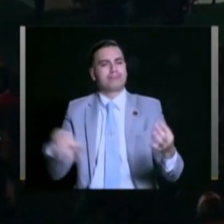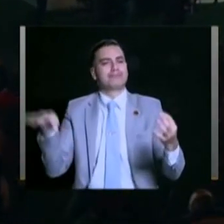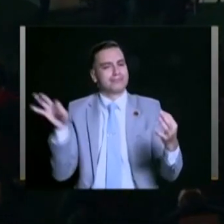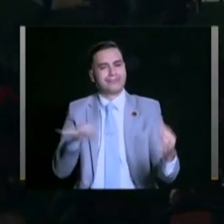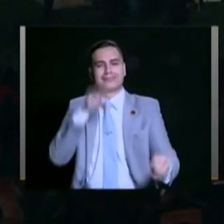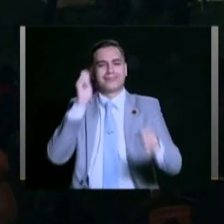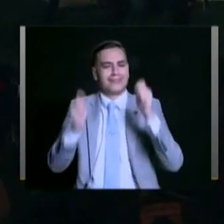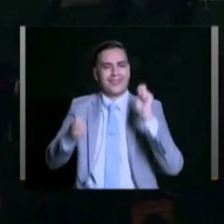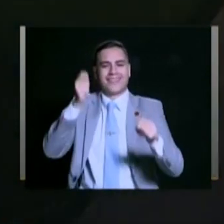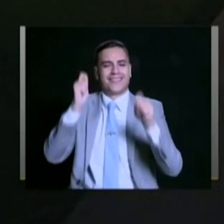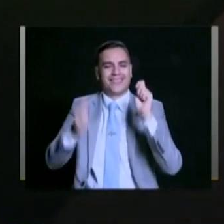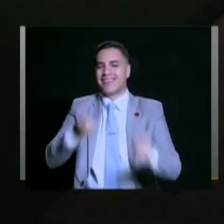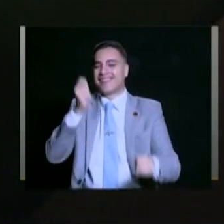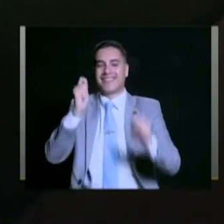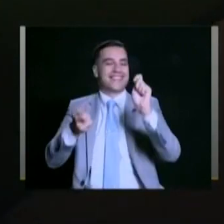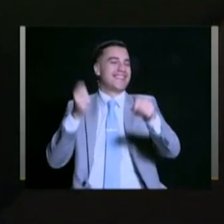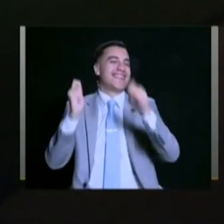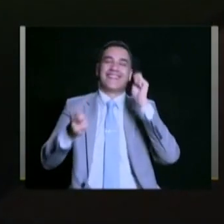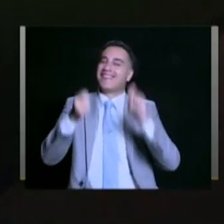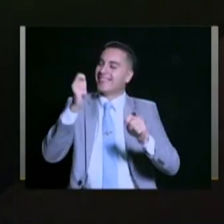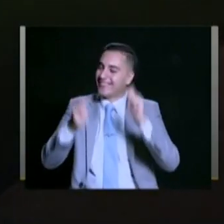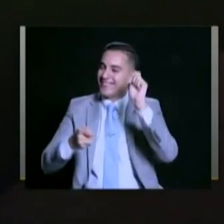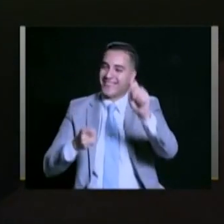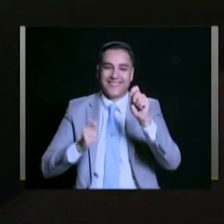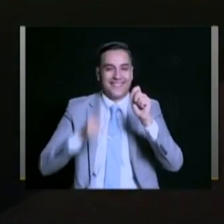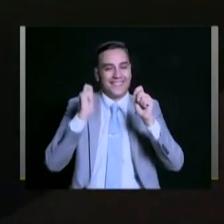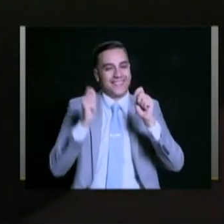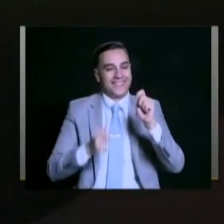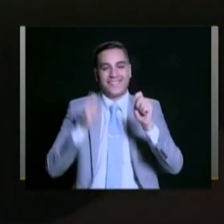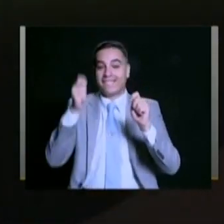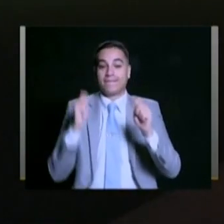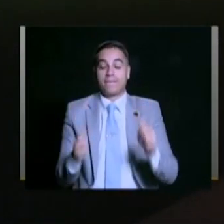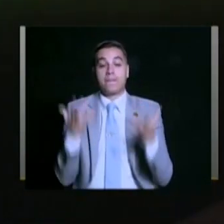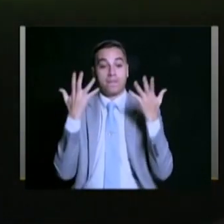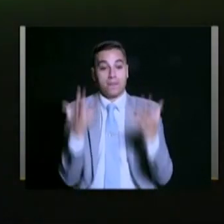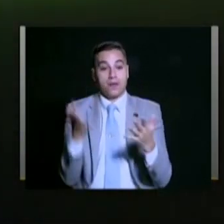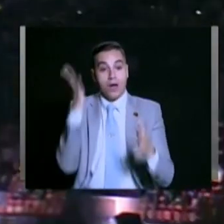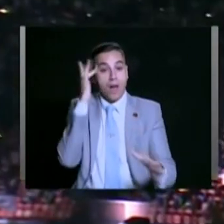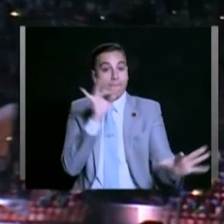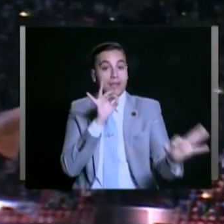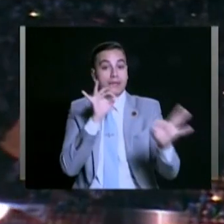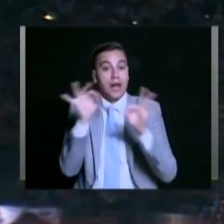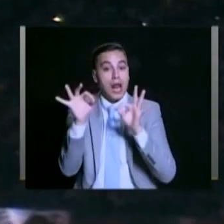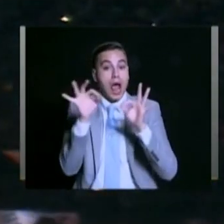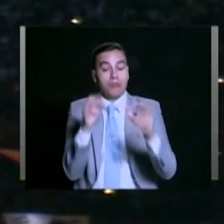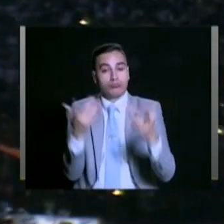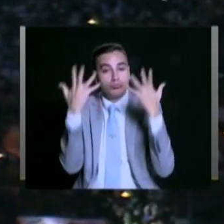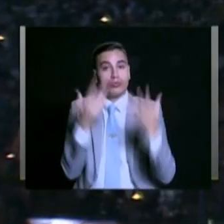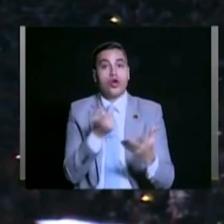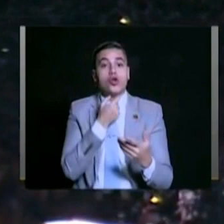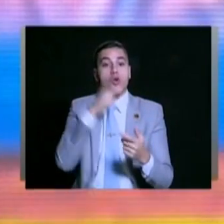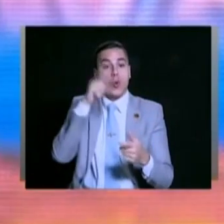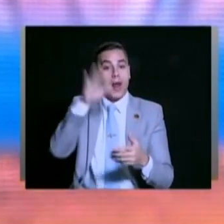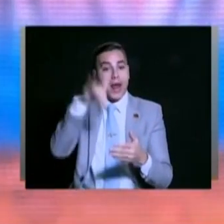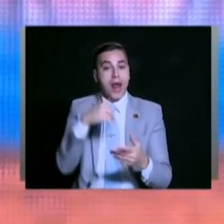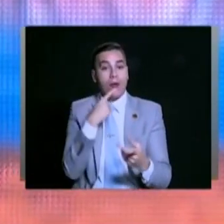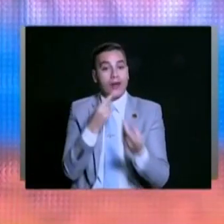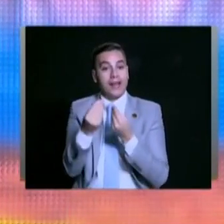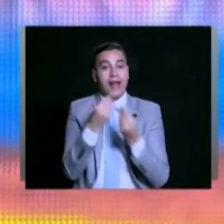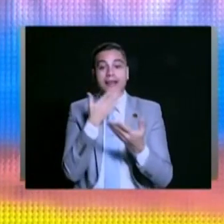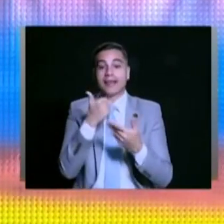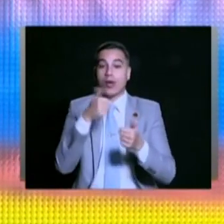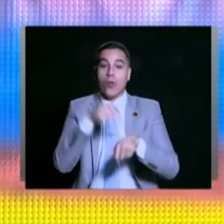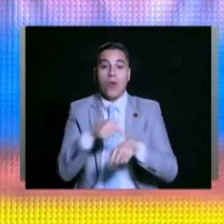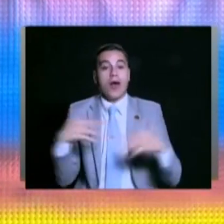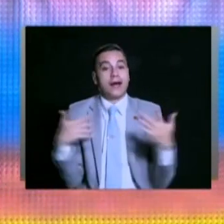فيعني في الاول وفي الاخر البني ادم لو قدرنا ان ادي له الخدمه وقدرنا ان احنا ننمي قدراته وهو